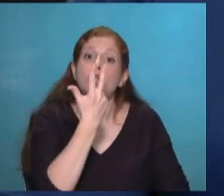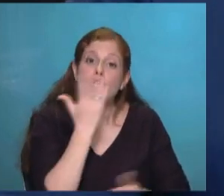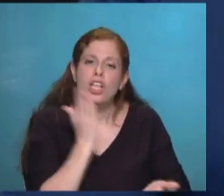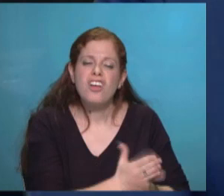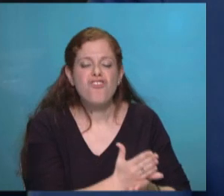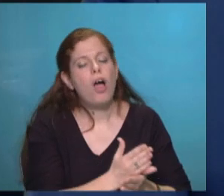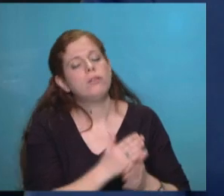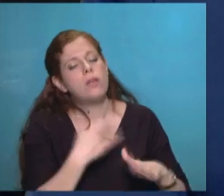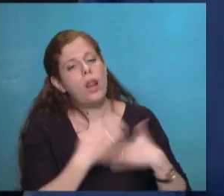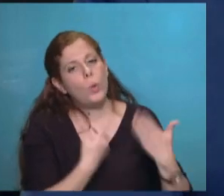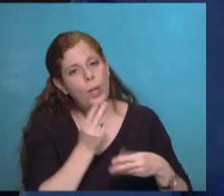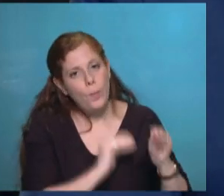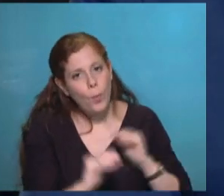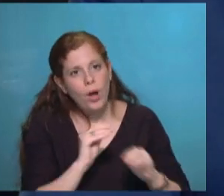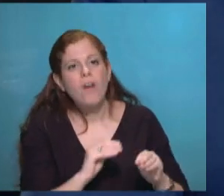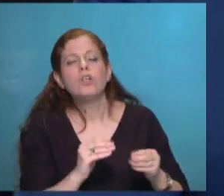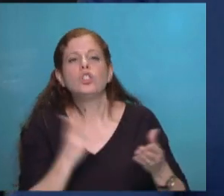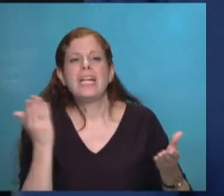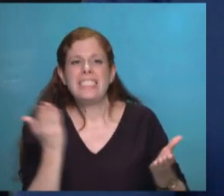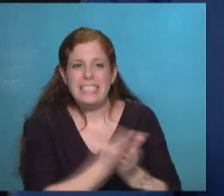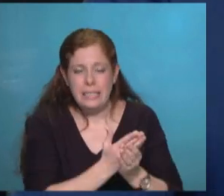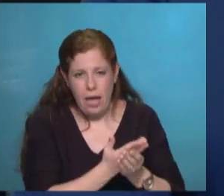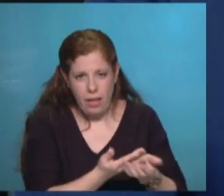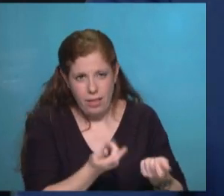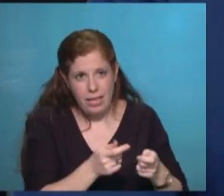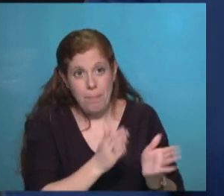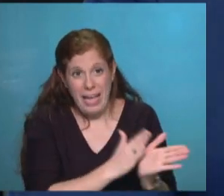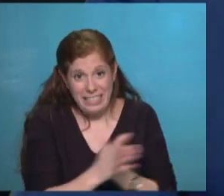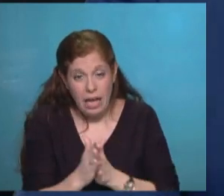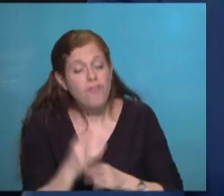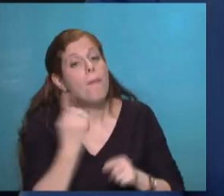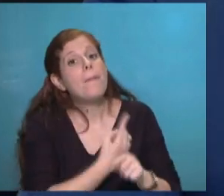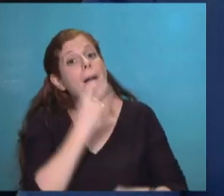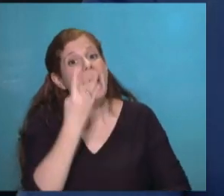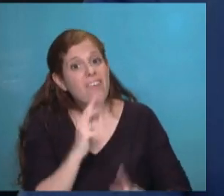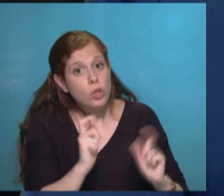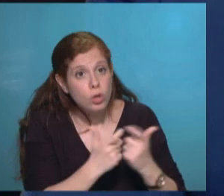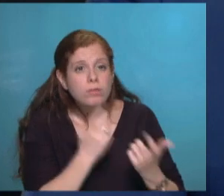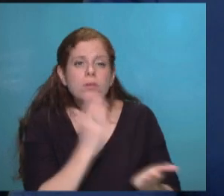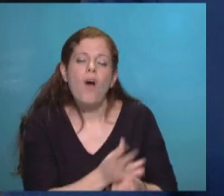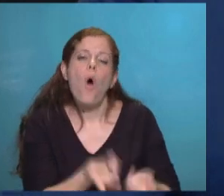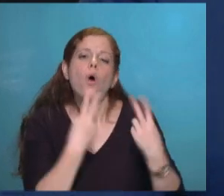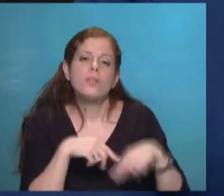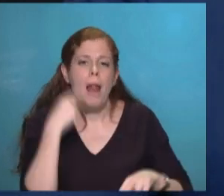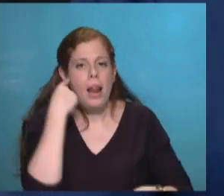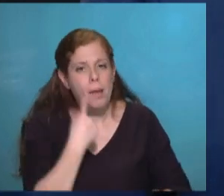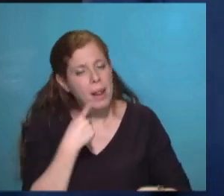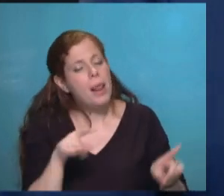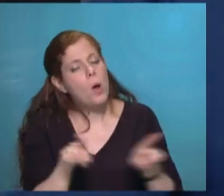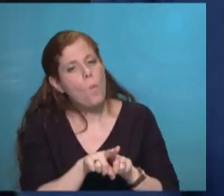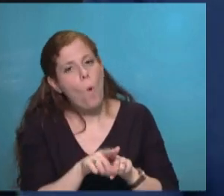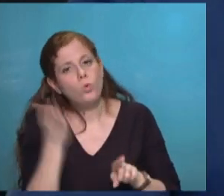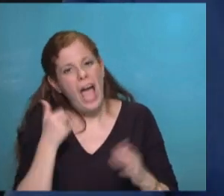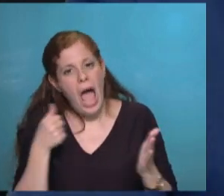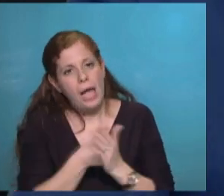מדובר בהליך יותר מורכב של סגירת התיק בהסדר מותנה, ובפעם הרביעית זה כבר חוזרים להליך פלילי, כמו שהיה עד